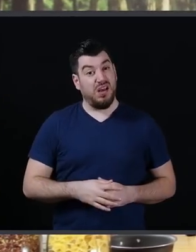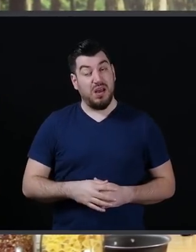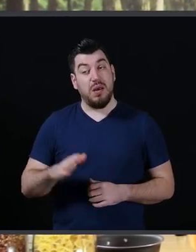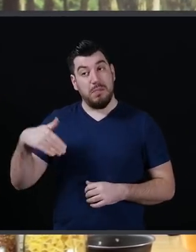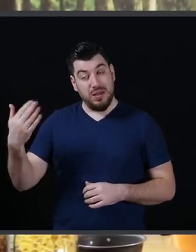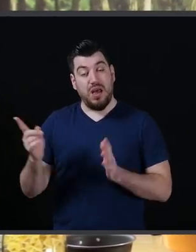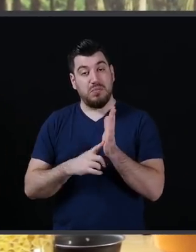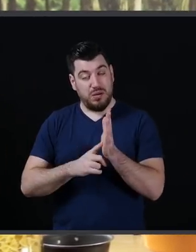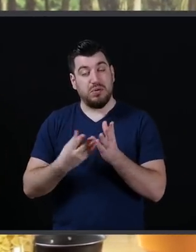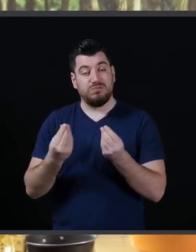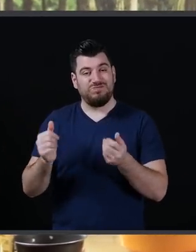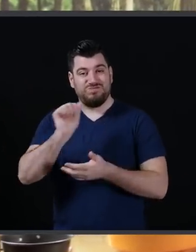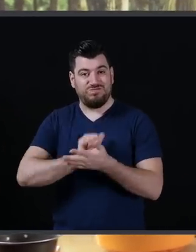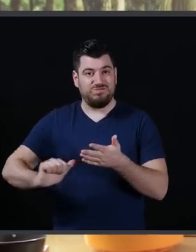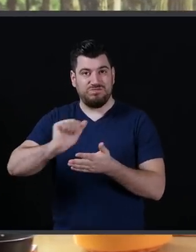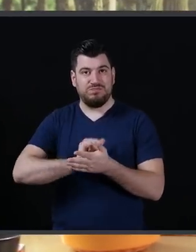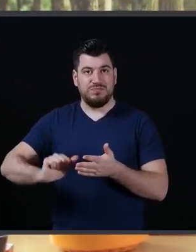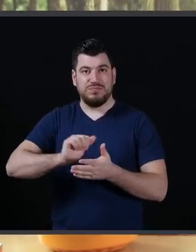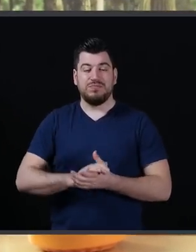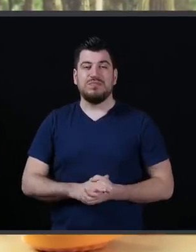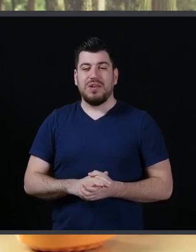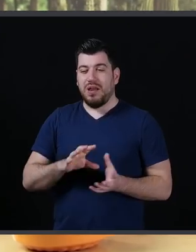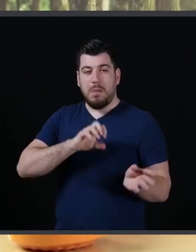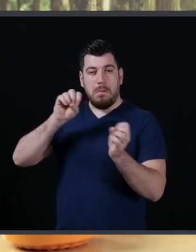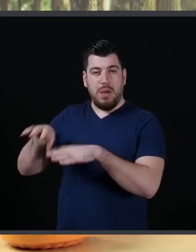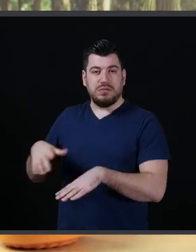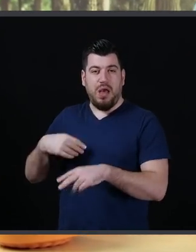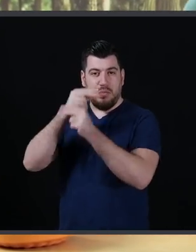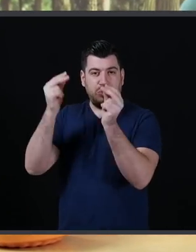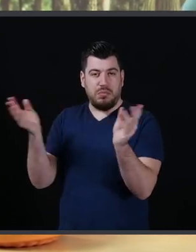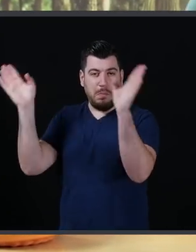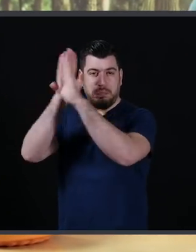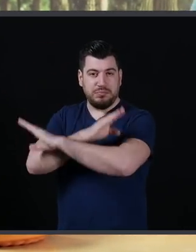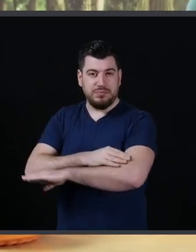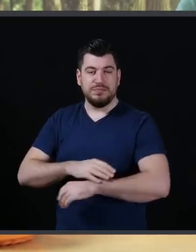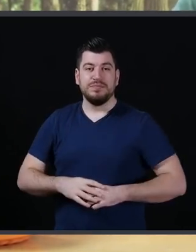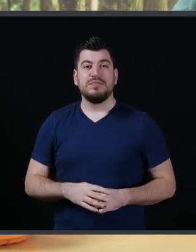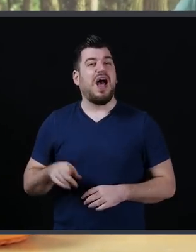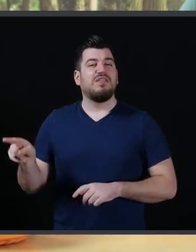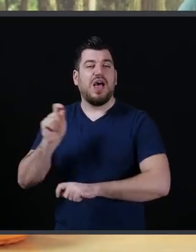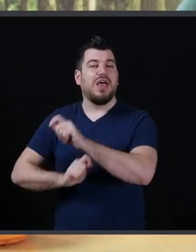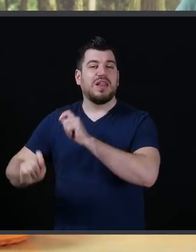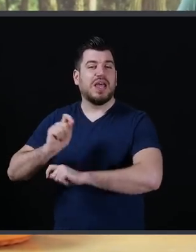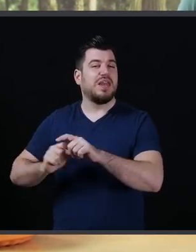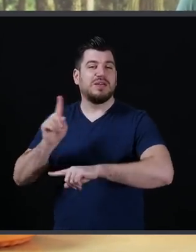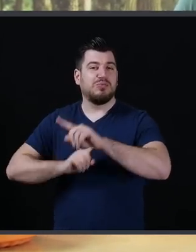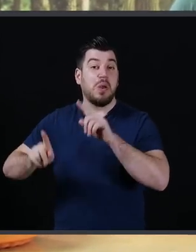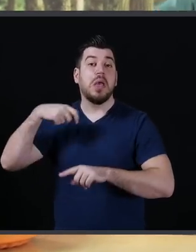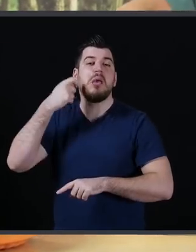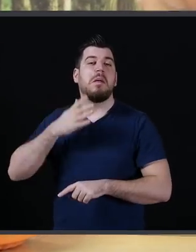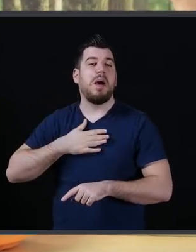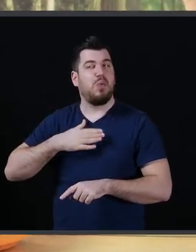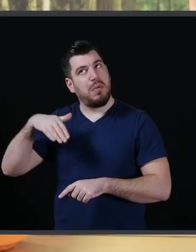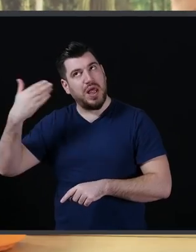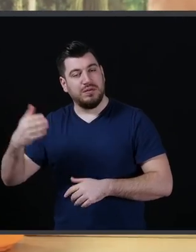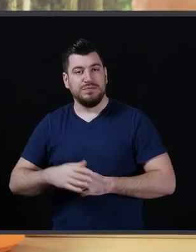Και τώρα δεν φαίνεται τίποτα Λοιπόν τα έκρυψα Θα καθαρίσει η μαμά μου μετά Και έτσι όπως είναι πάλι θέλω να δώσετε σε αυτό